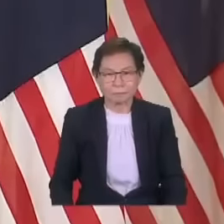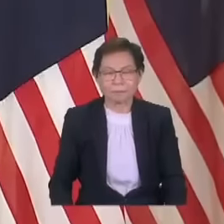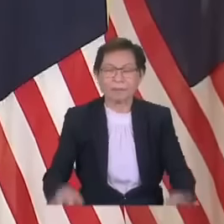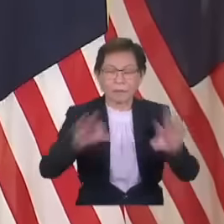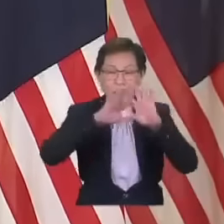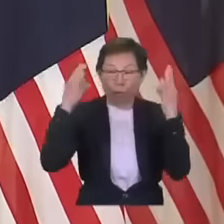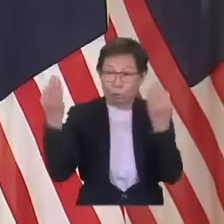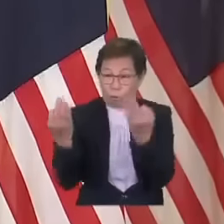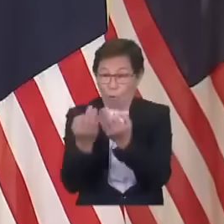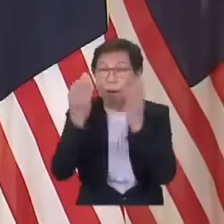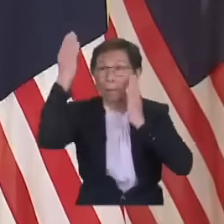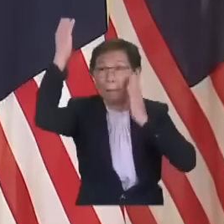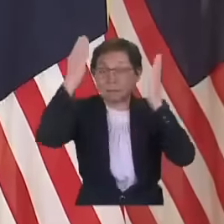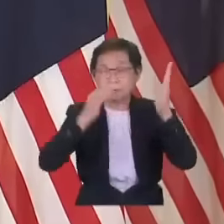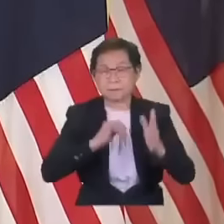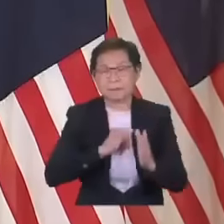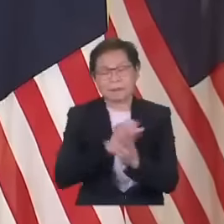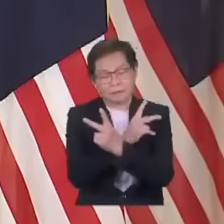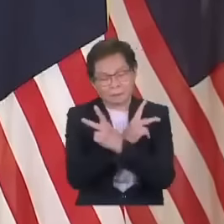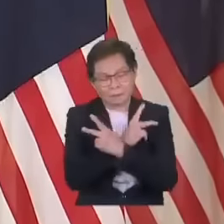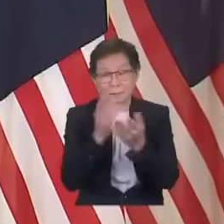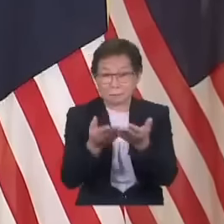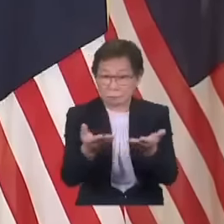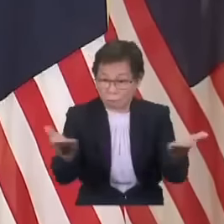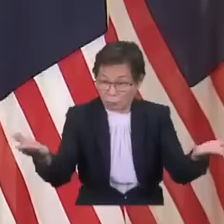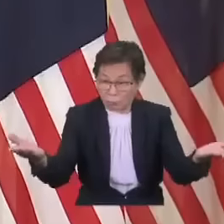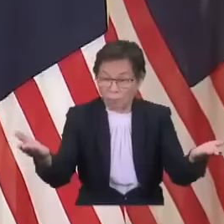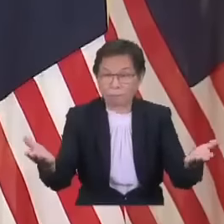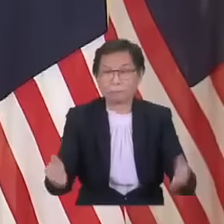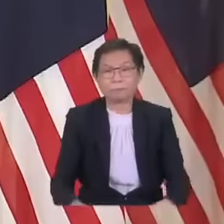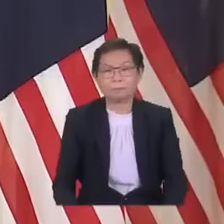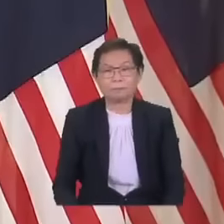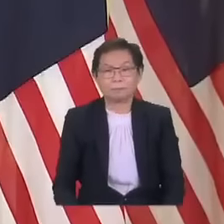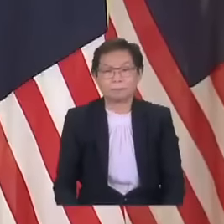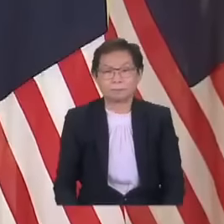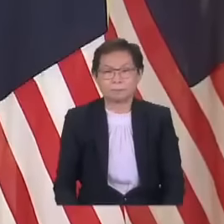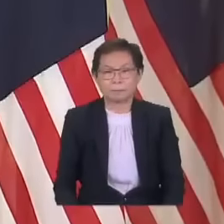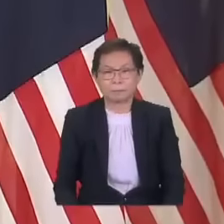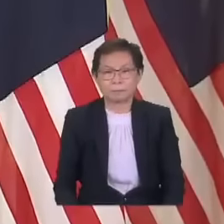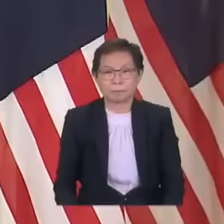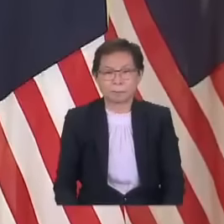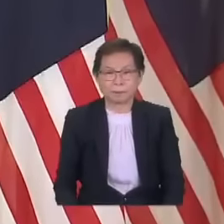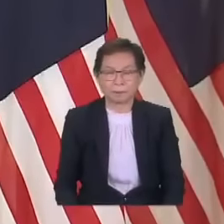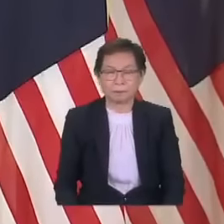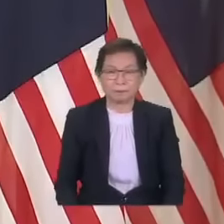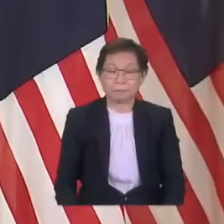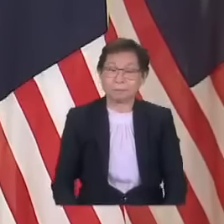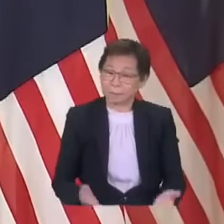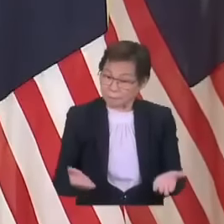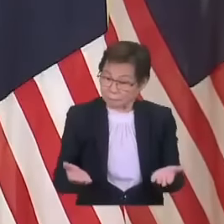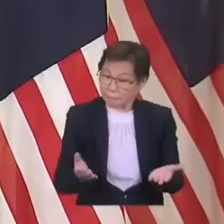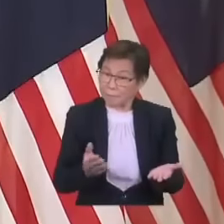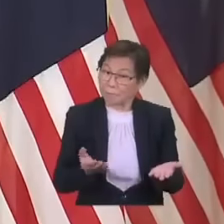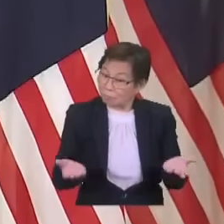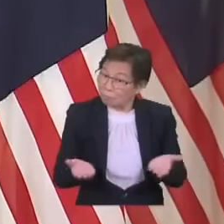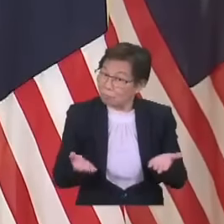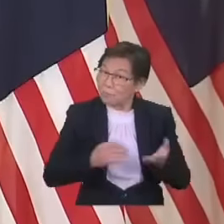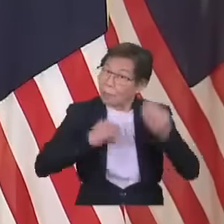keluarga Malaysia yang saya kasih sekalian dengan ini saya ingin memaklumkan